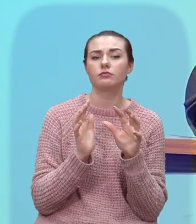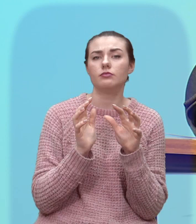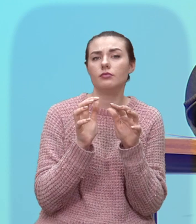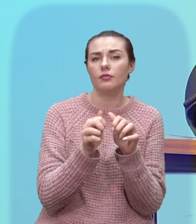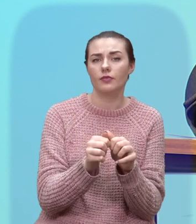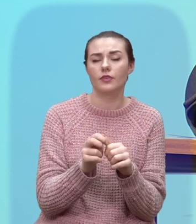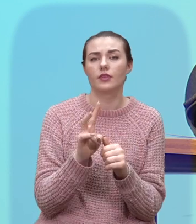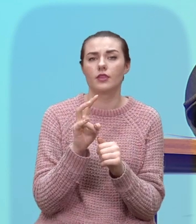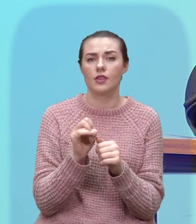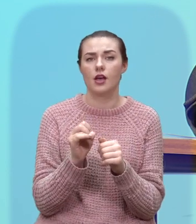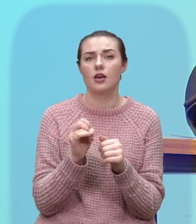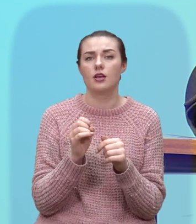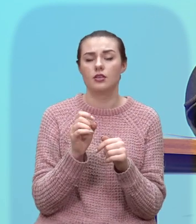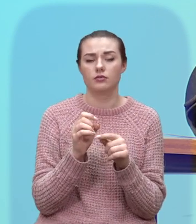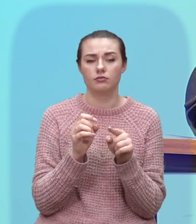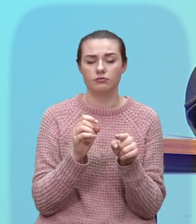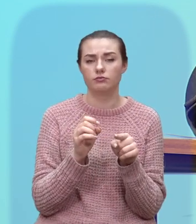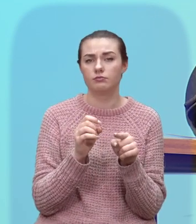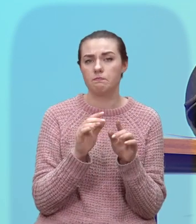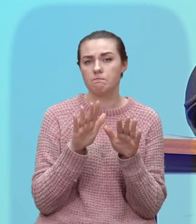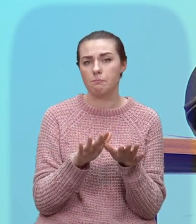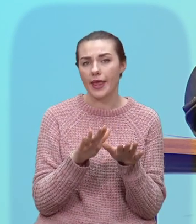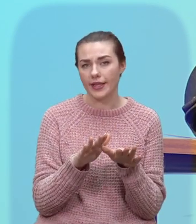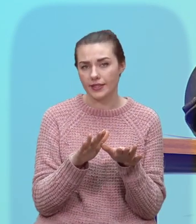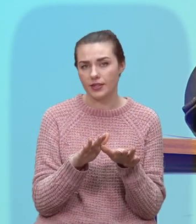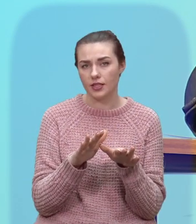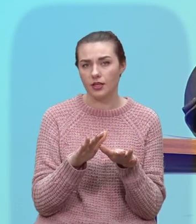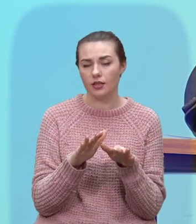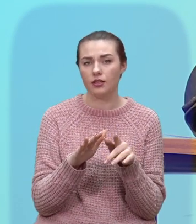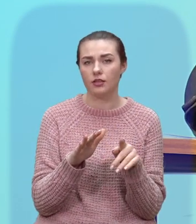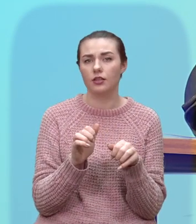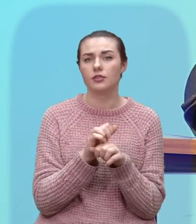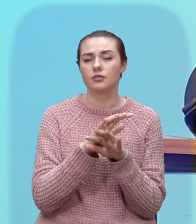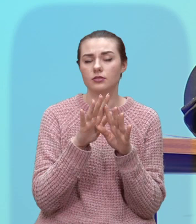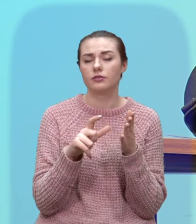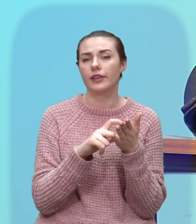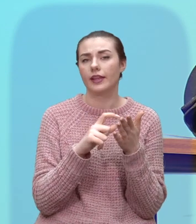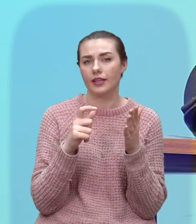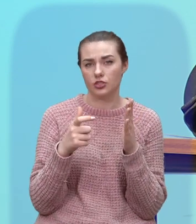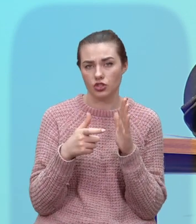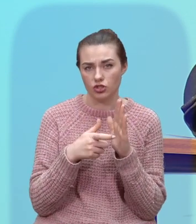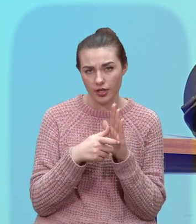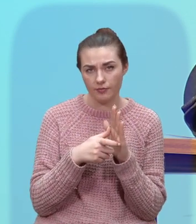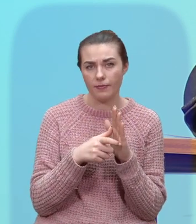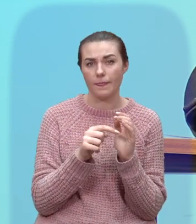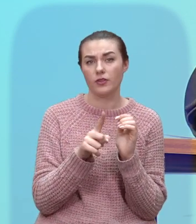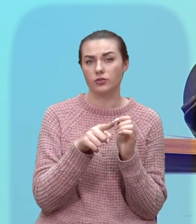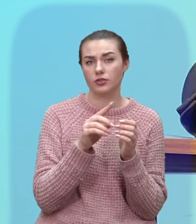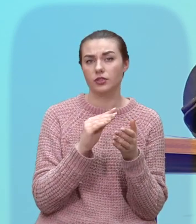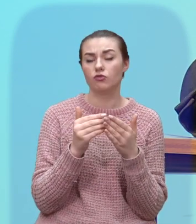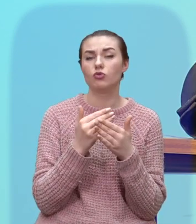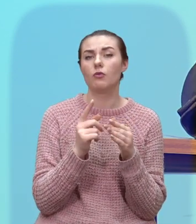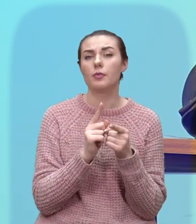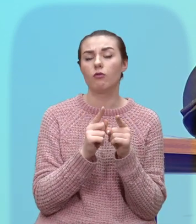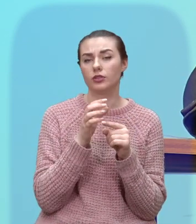нападает на само место святилища вот то что